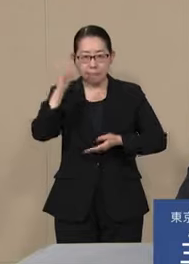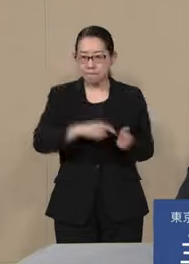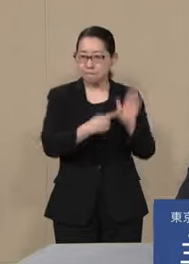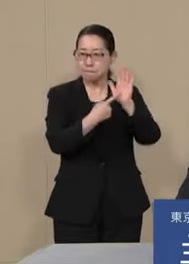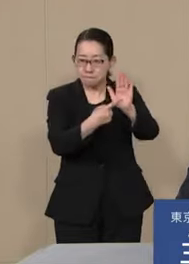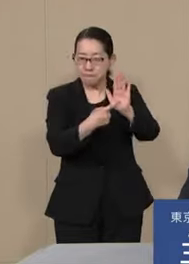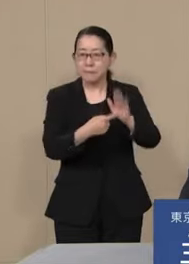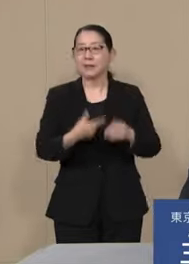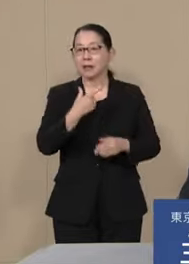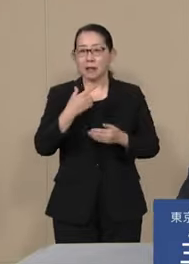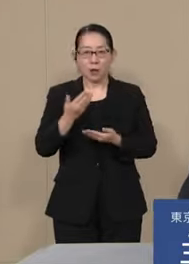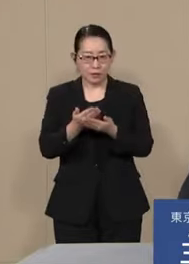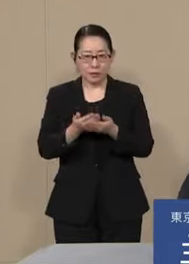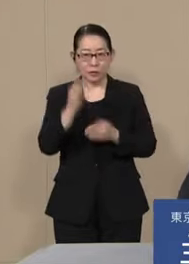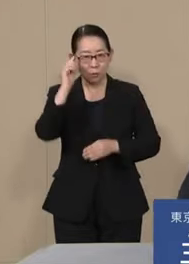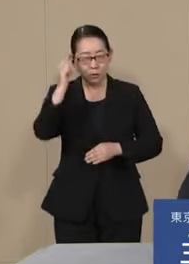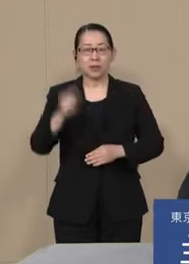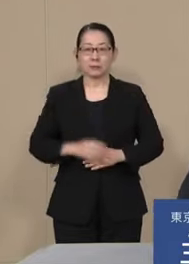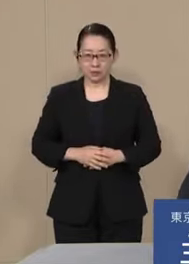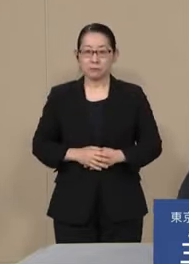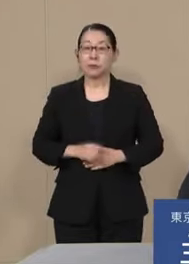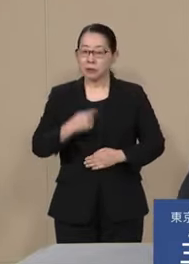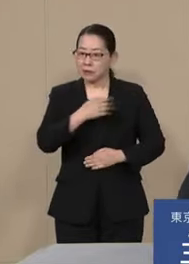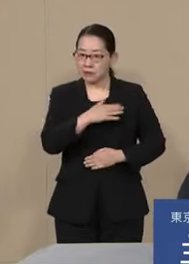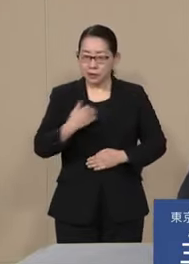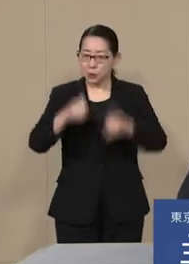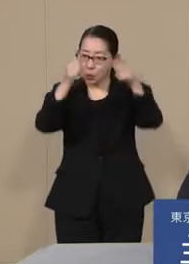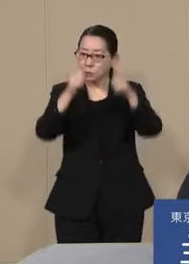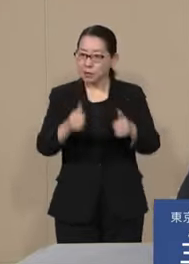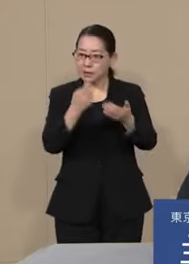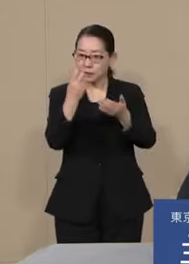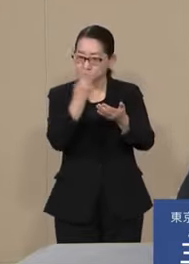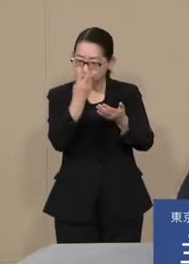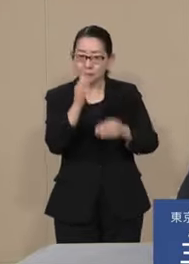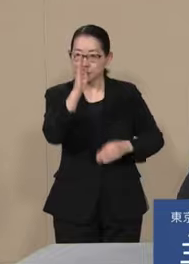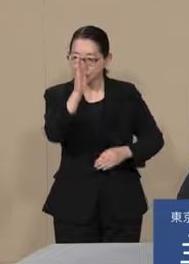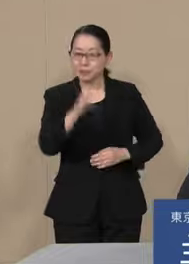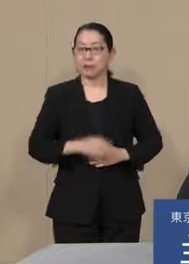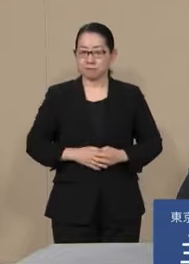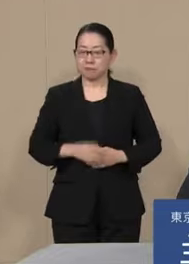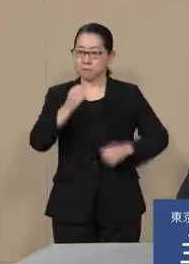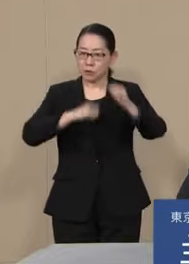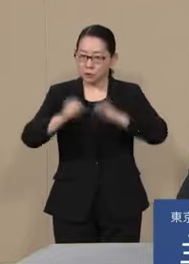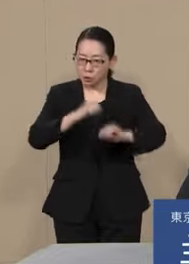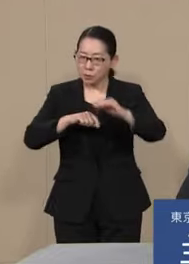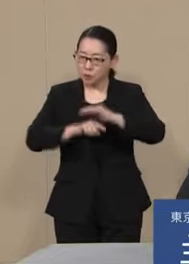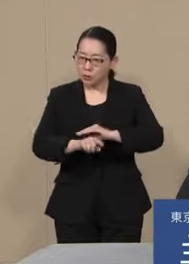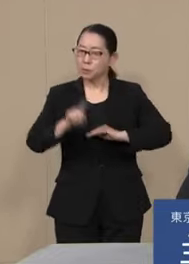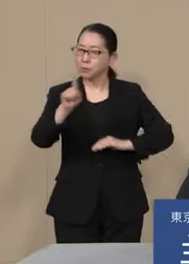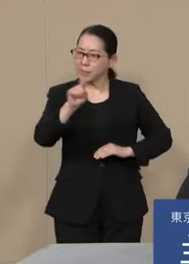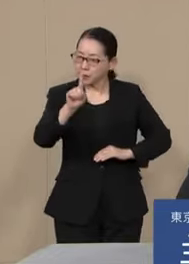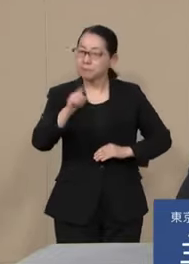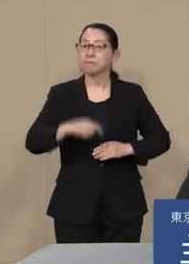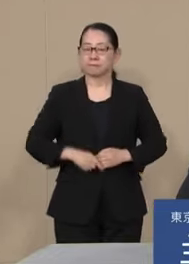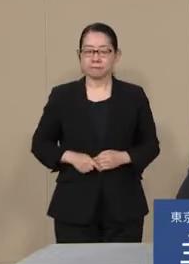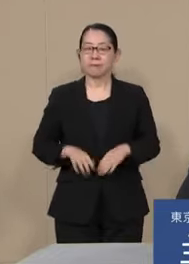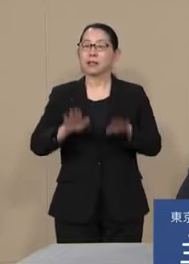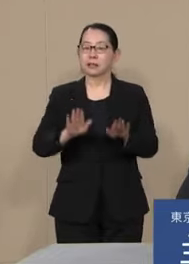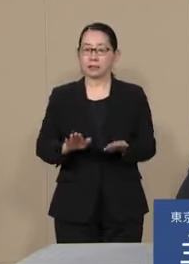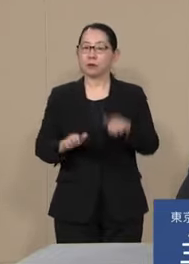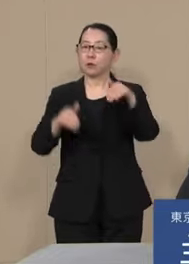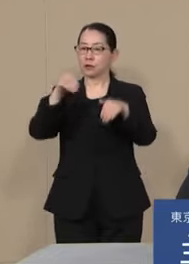国道のホームページをグってくださいなぜこのような取り組みを行っているのか根底には現在